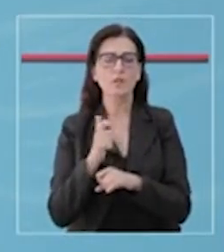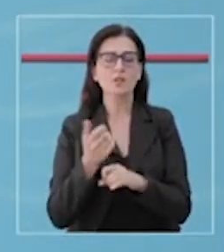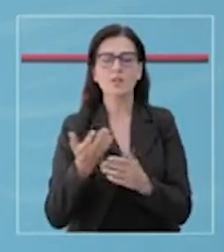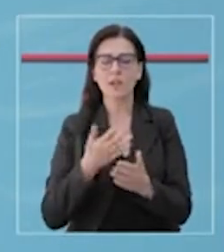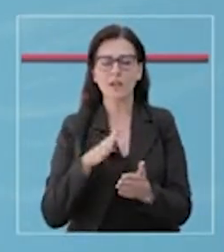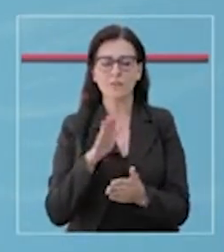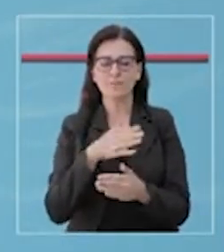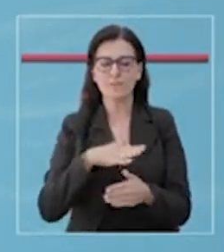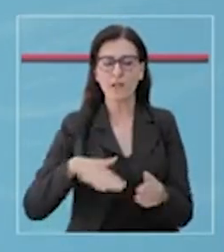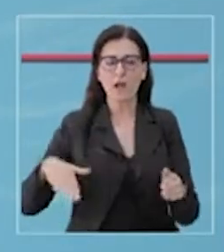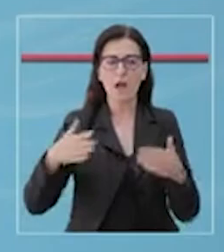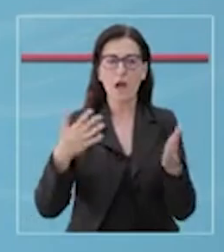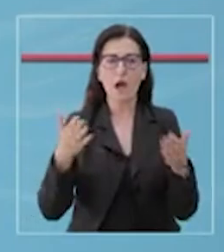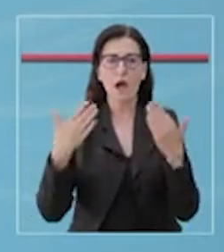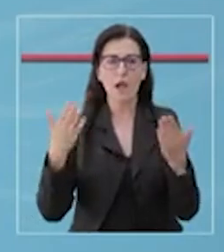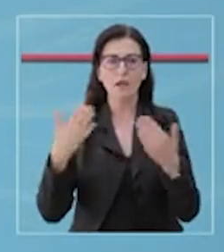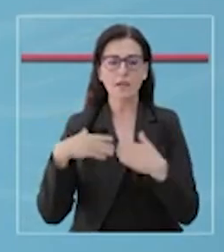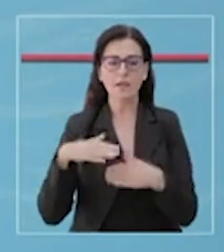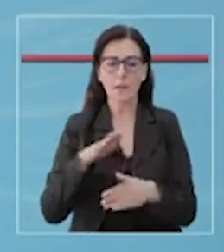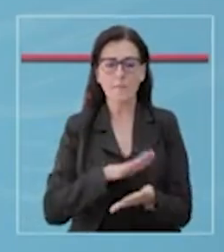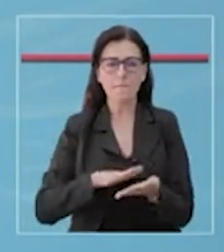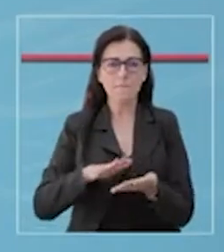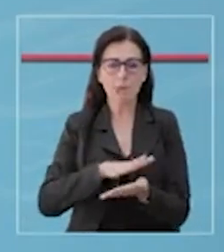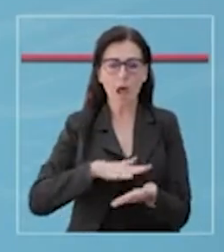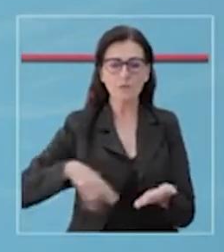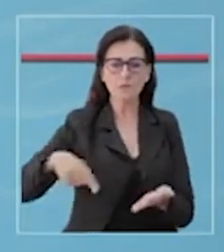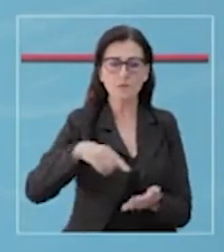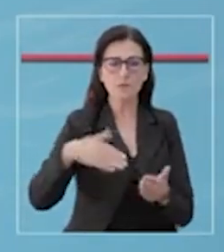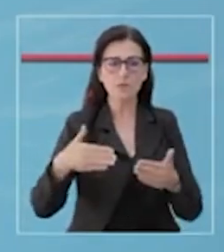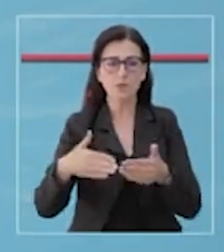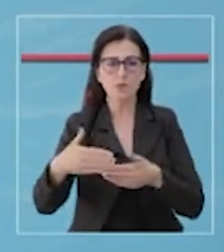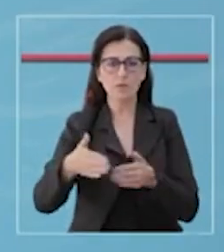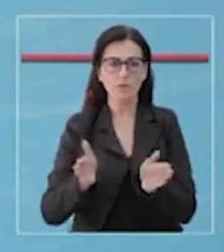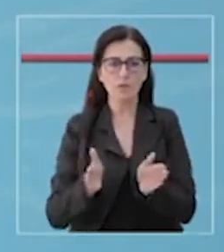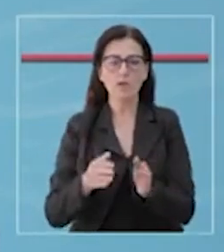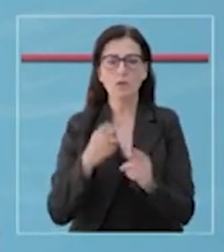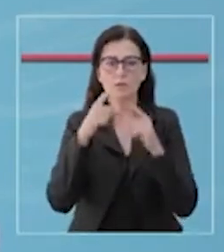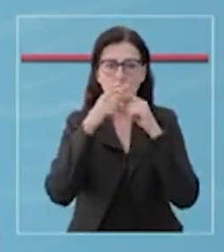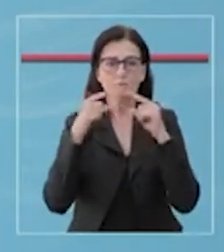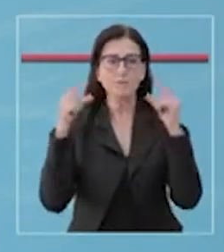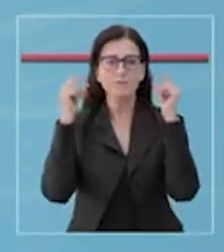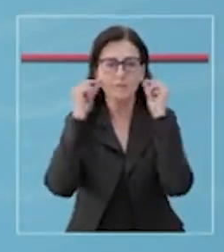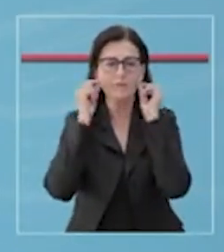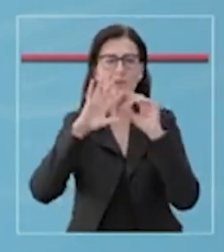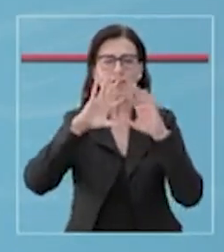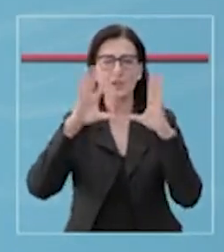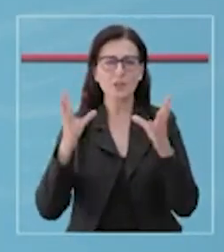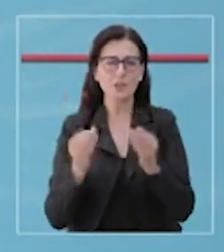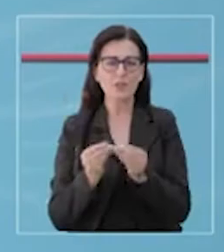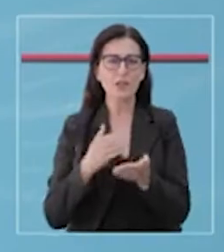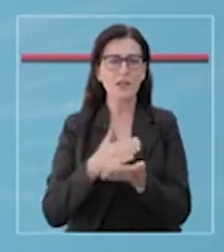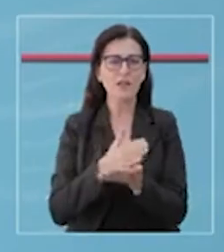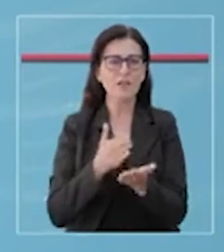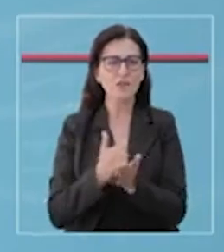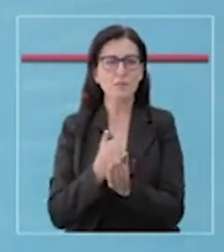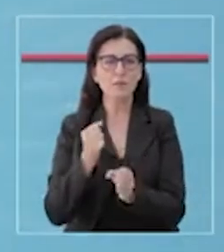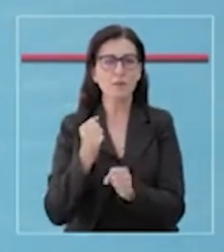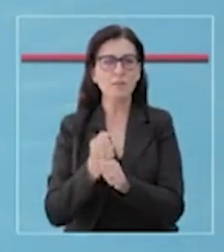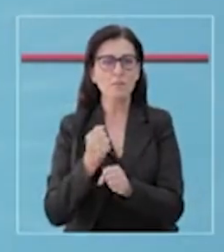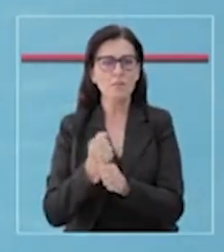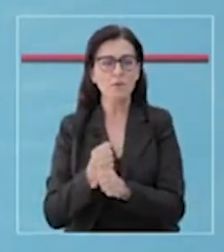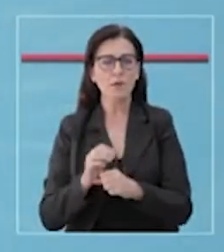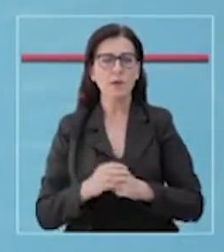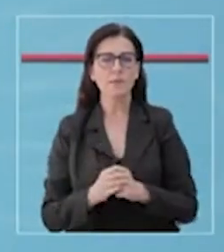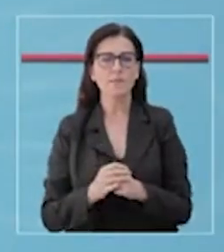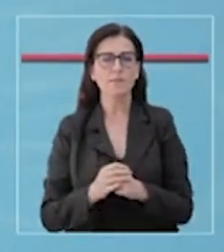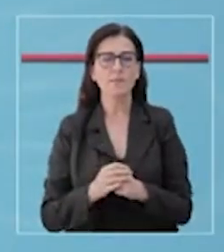duke aerosur ambientet rregullisht, të përdorin maskat apo bariera të mbrojtëse në çdo subjekt shërbimi ndaj qytetarëve. Çdo